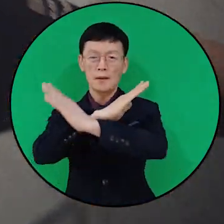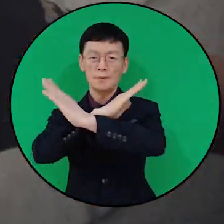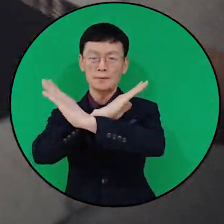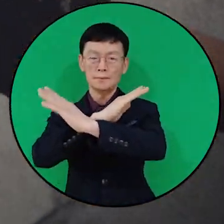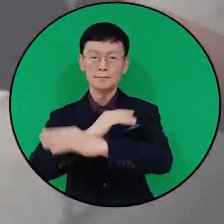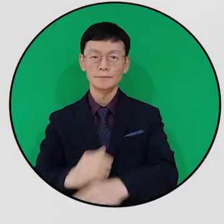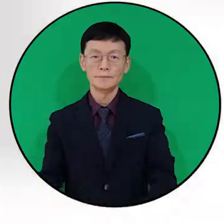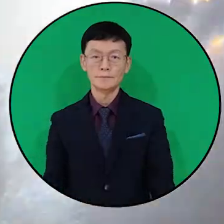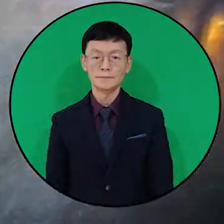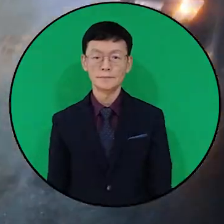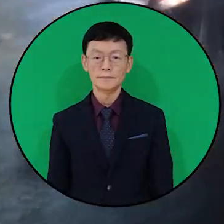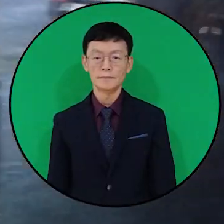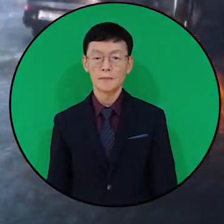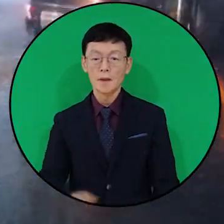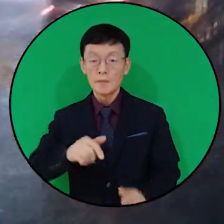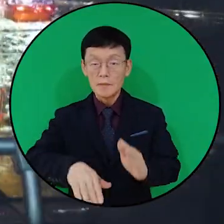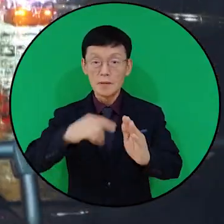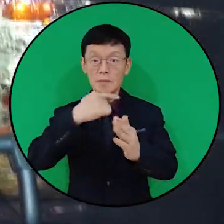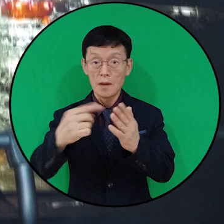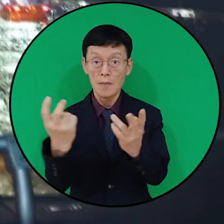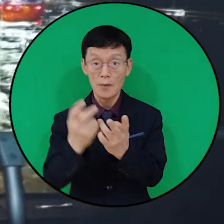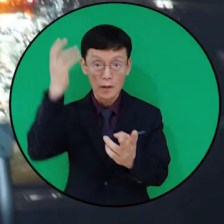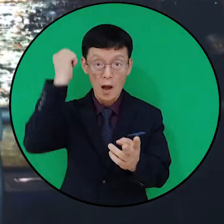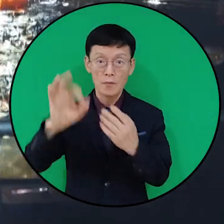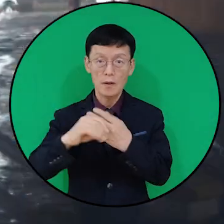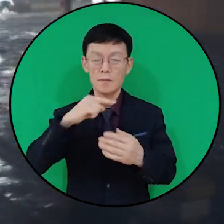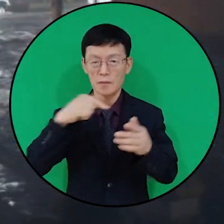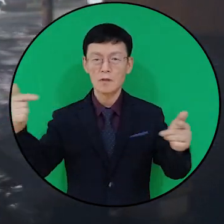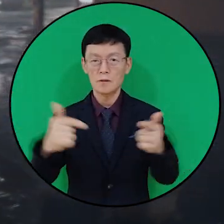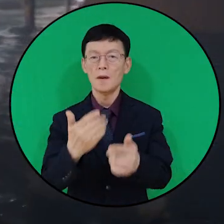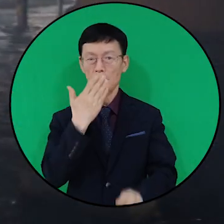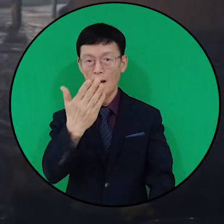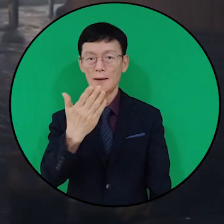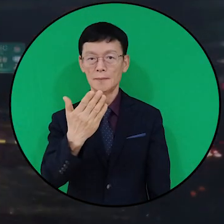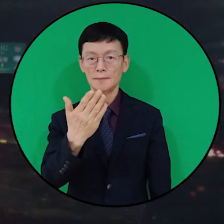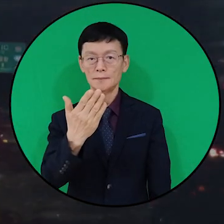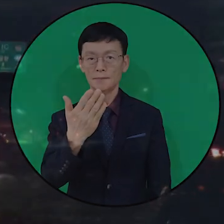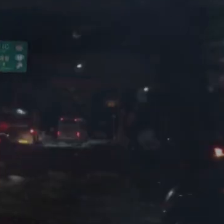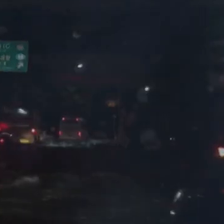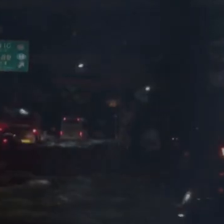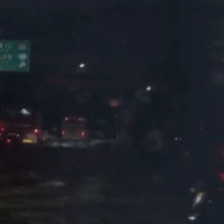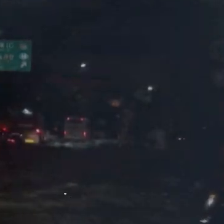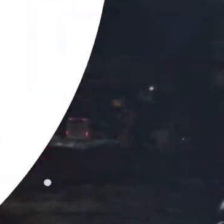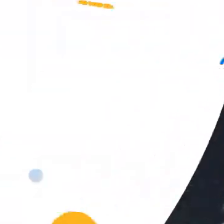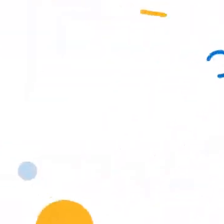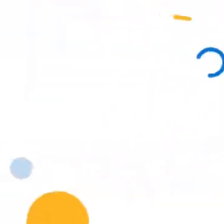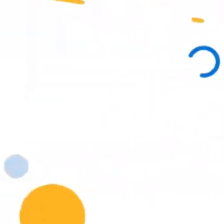또한 금지입니다. 침수 대비 행동 요령을 기억하면 피해를 줄일 수 있습니다.